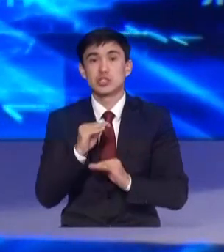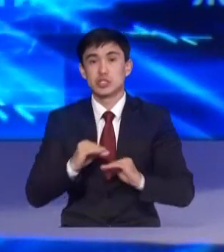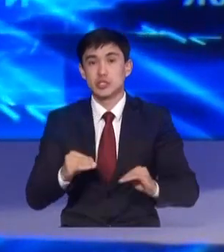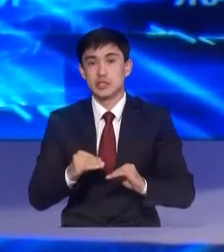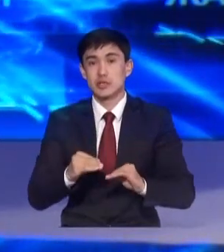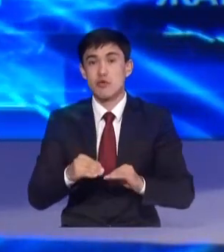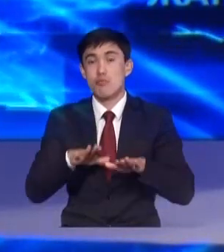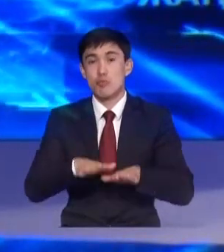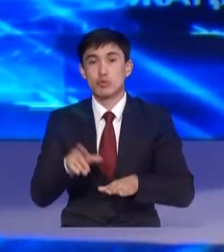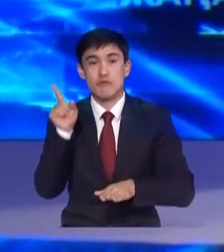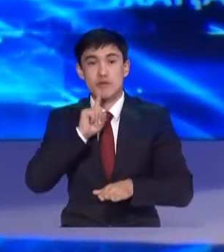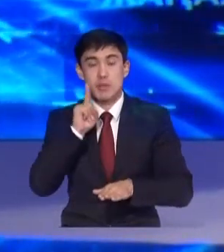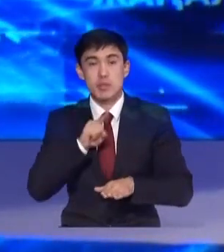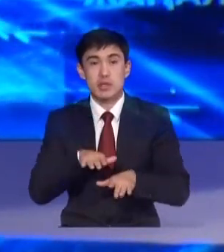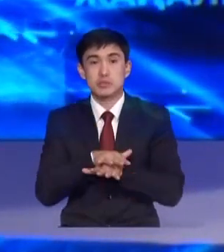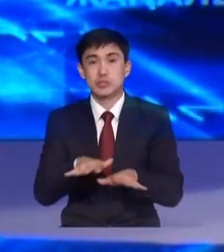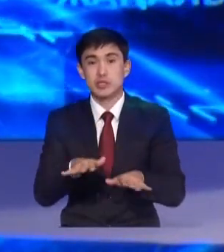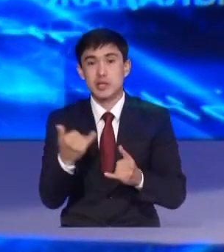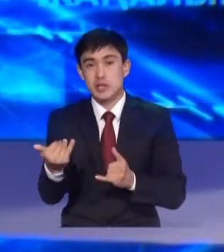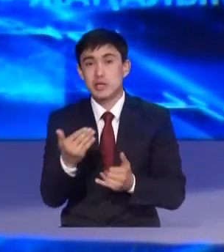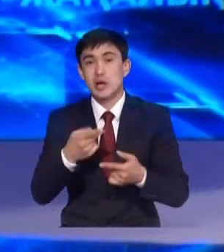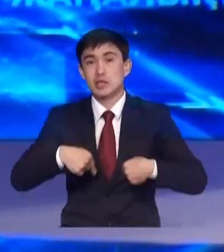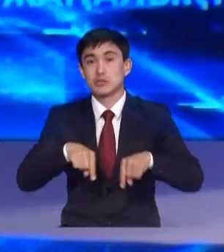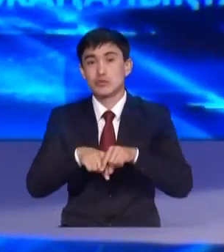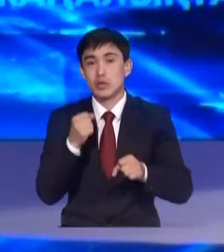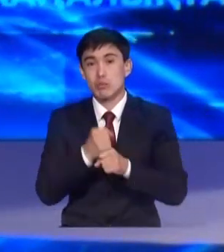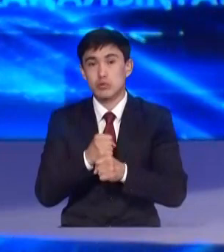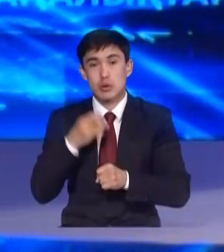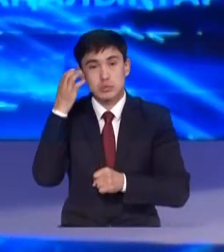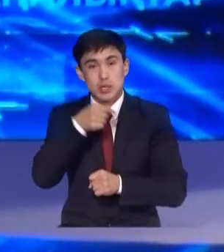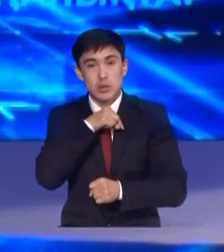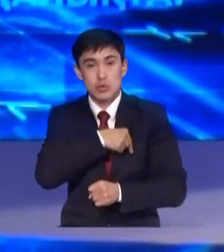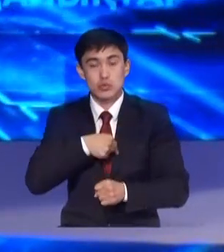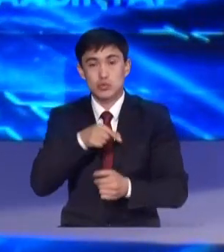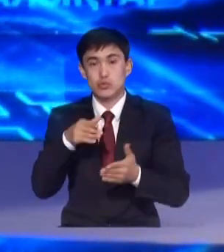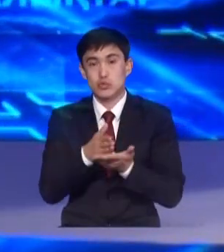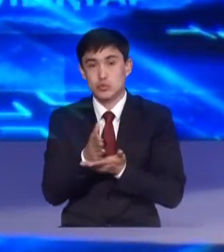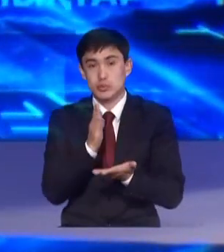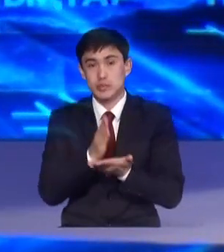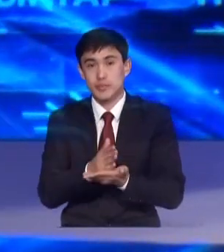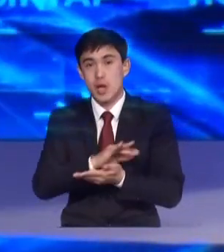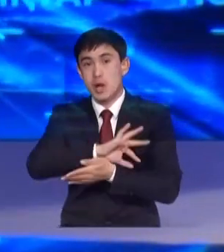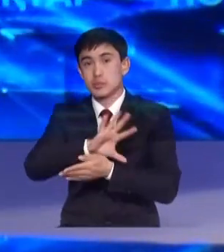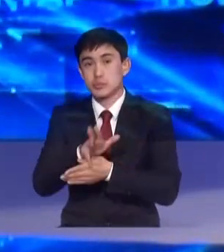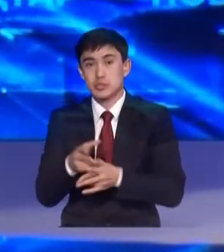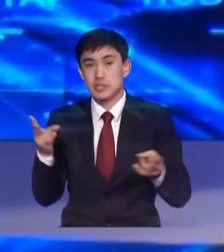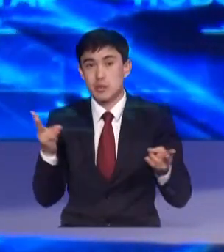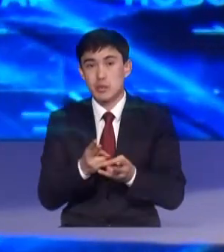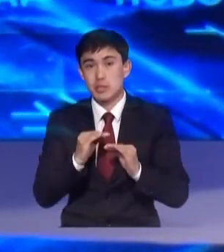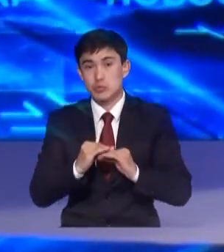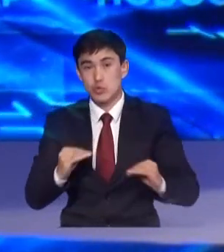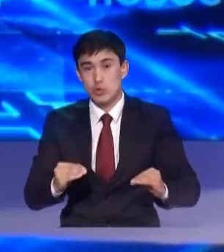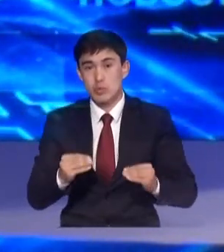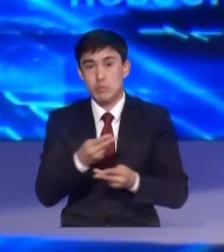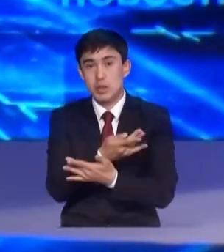детей находятся в пунктах временного размещения. Для них организована работа психологических служб. Они обеспечены